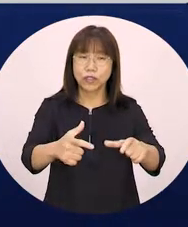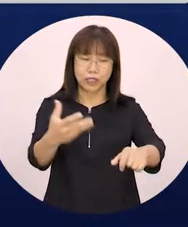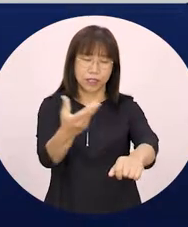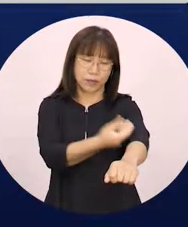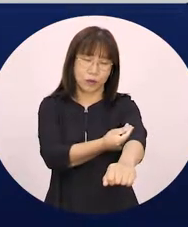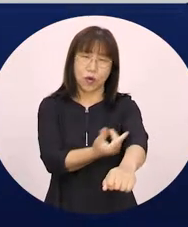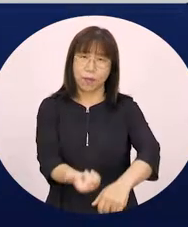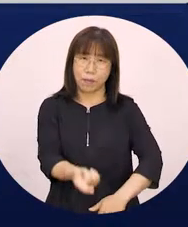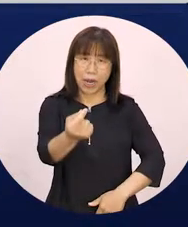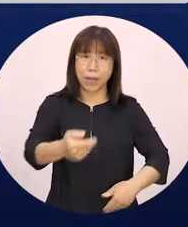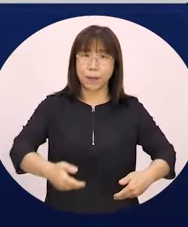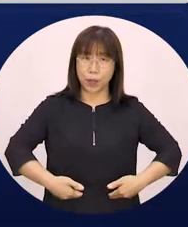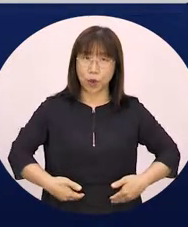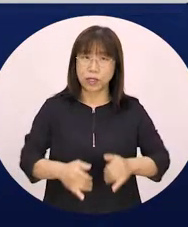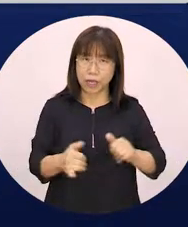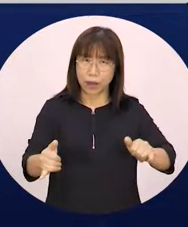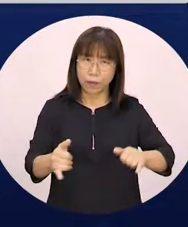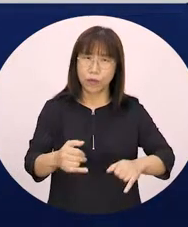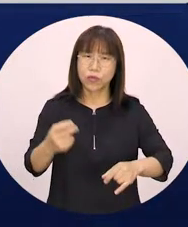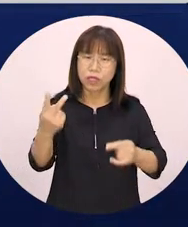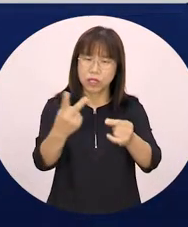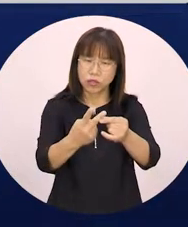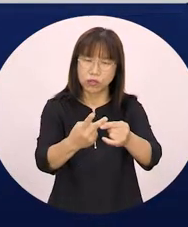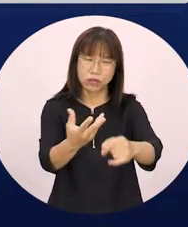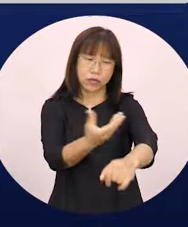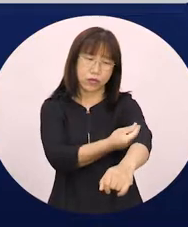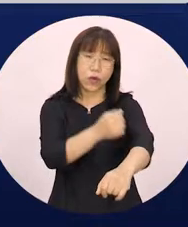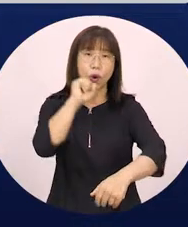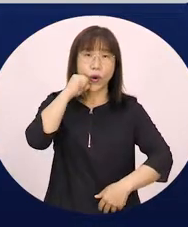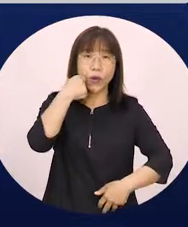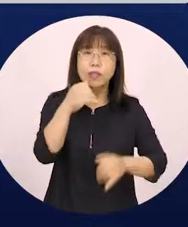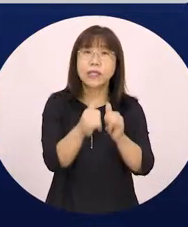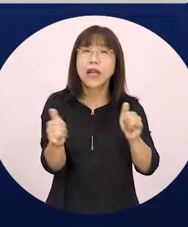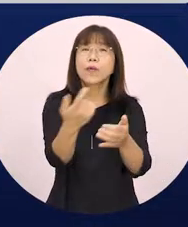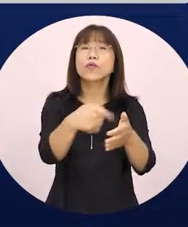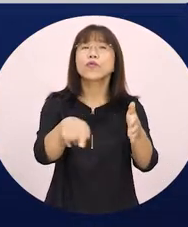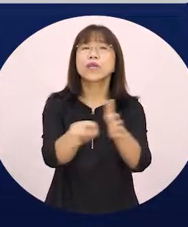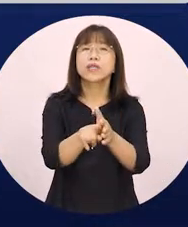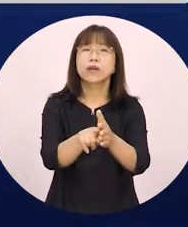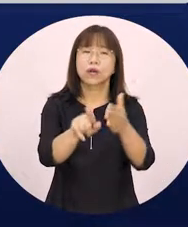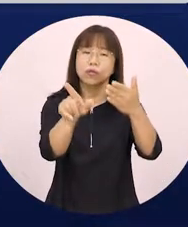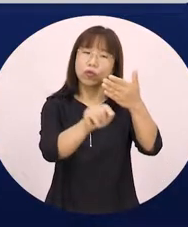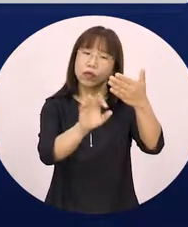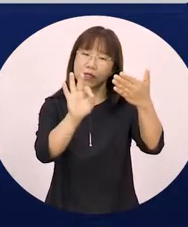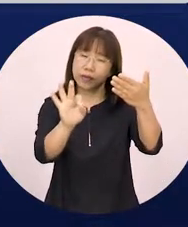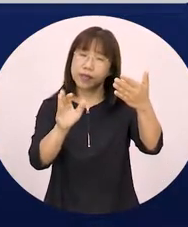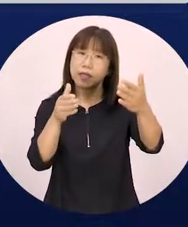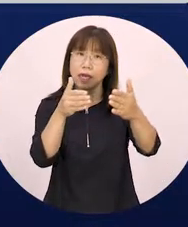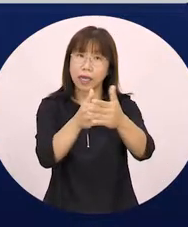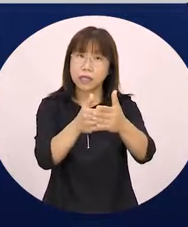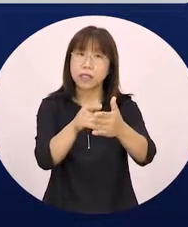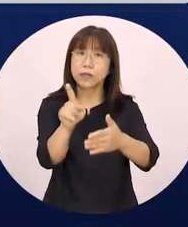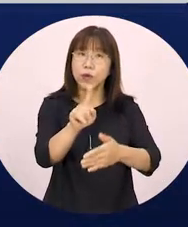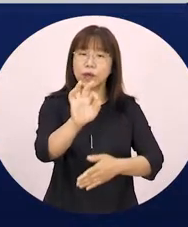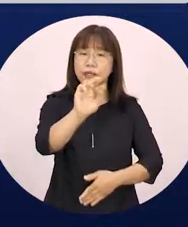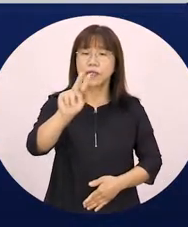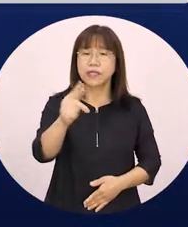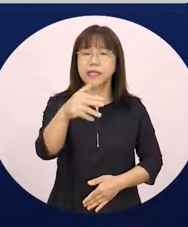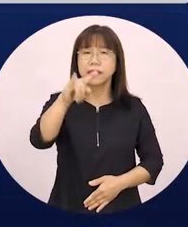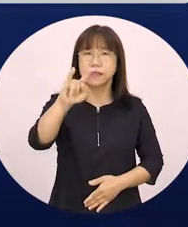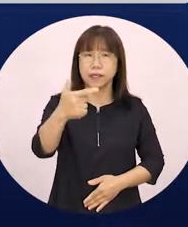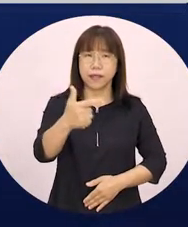강서구가 신속한 접종이 필요하거나 2회 접종이 어려운 강서구민을 대상으로 오는 9월 10일까지